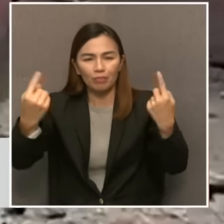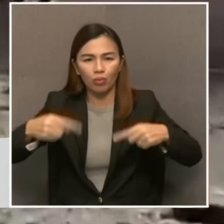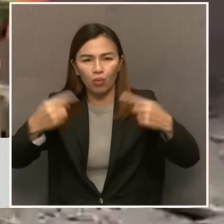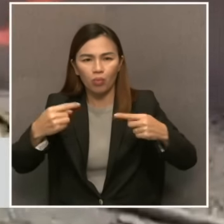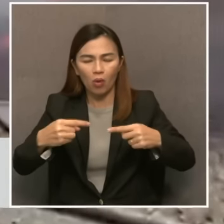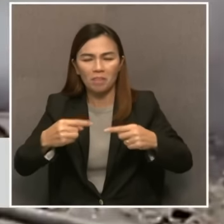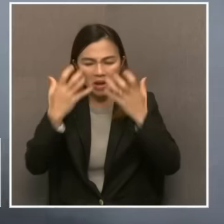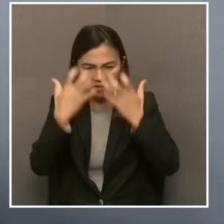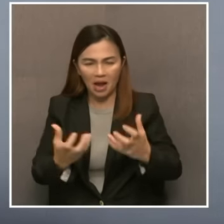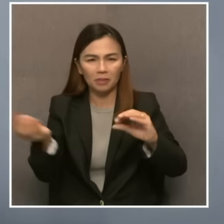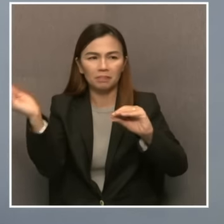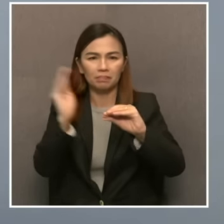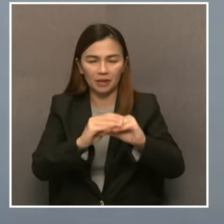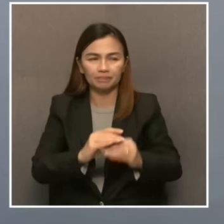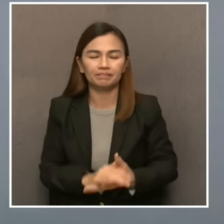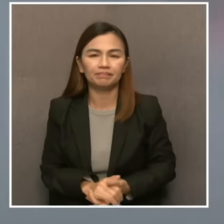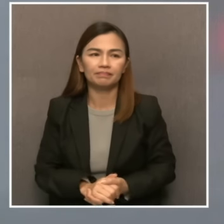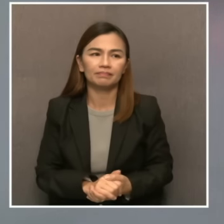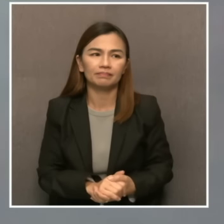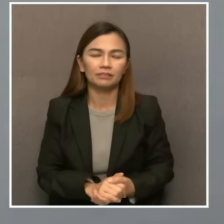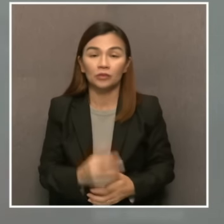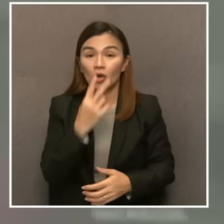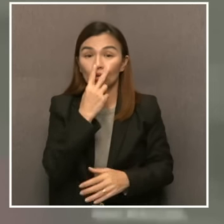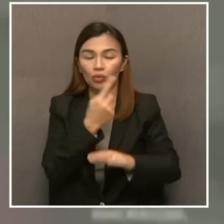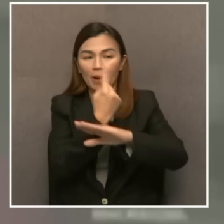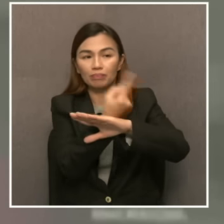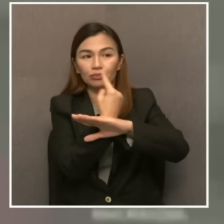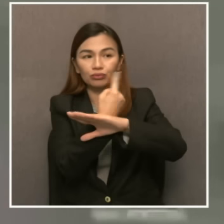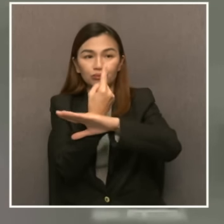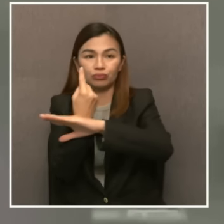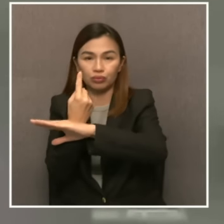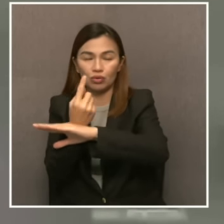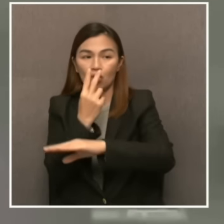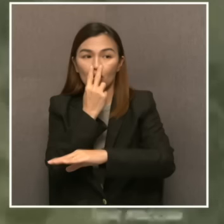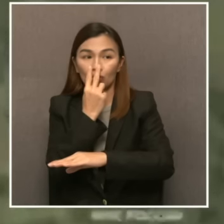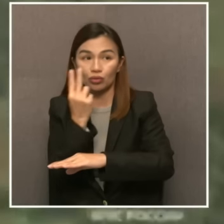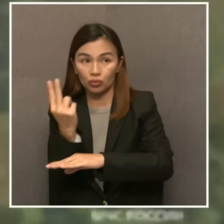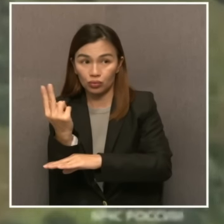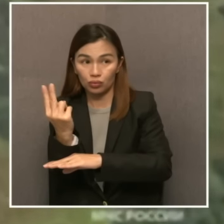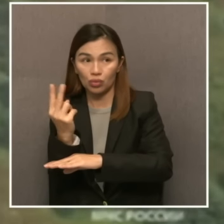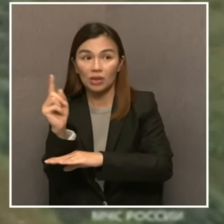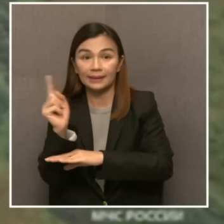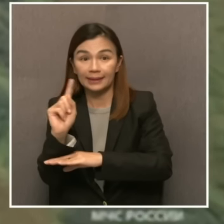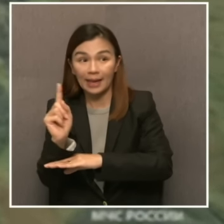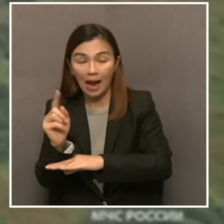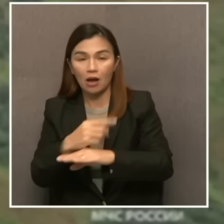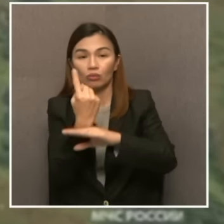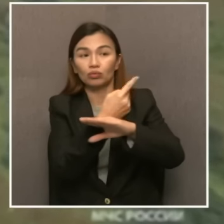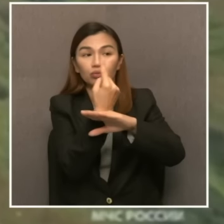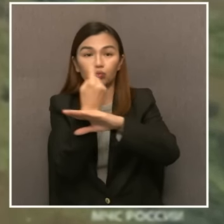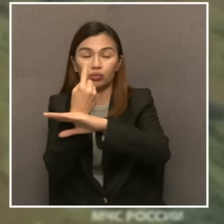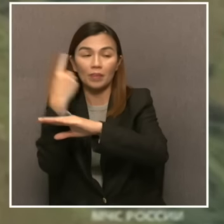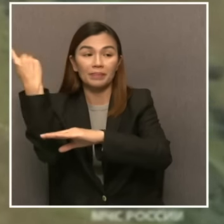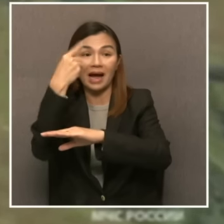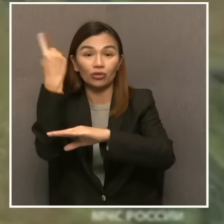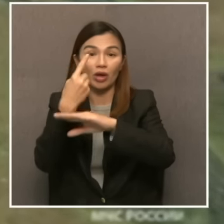ค่ะ ต่อกันด้วยเหตุการณ์เฮลิคอปเตอร์ตกนะครับพาคุณผู้ชมมาติดตามความคืบหน้าเฮลิคอปเตอร์นักท่องเที่ยวตกในพื้น